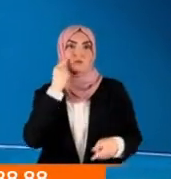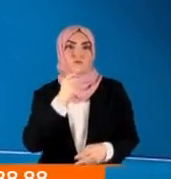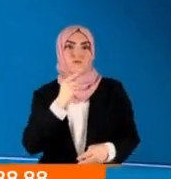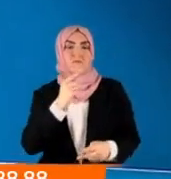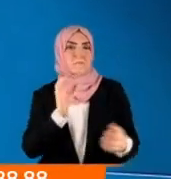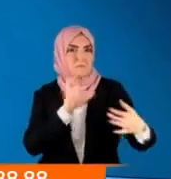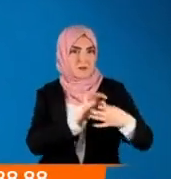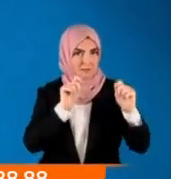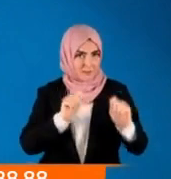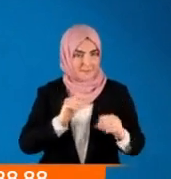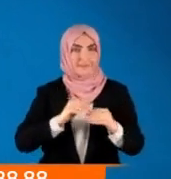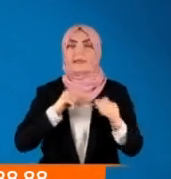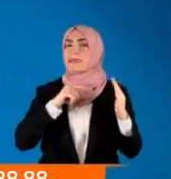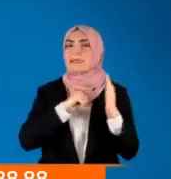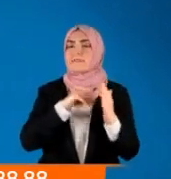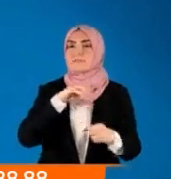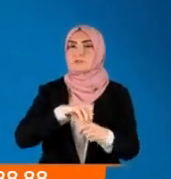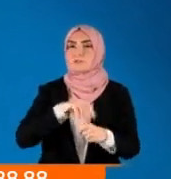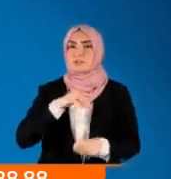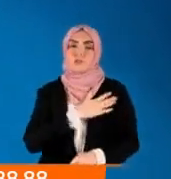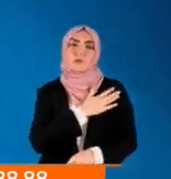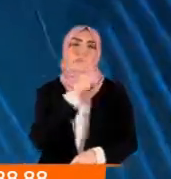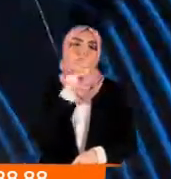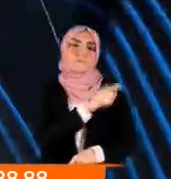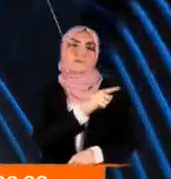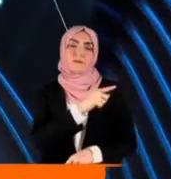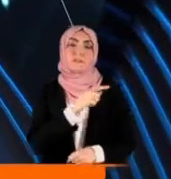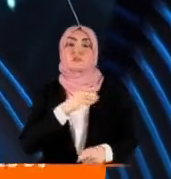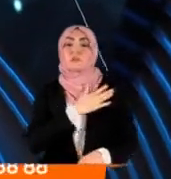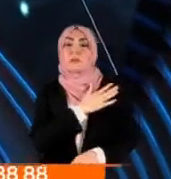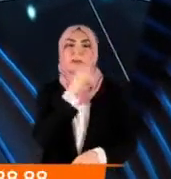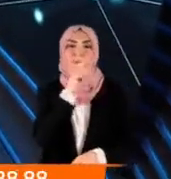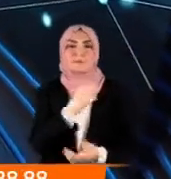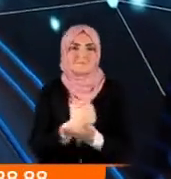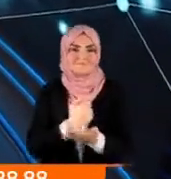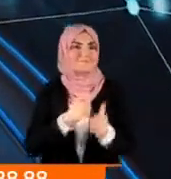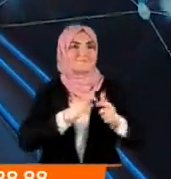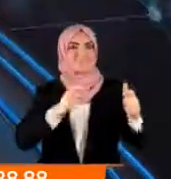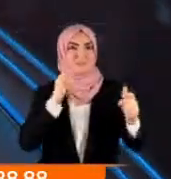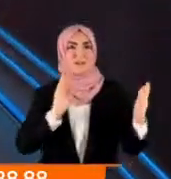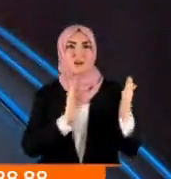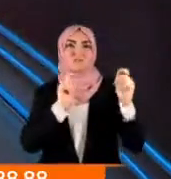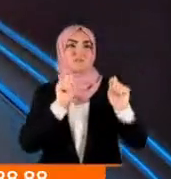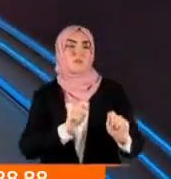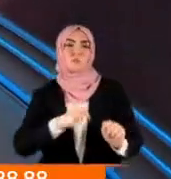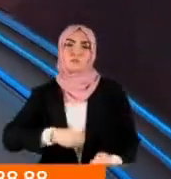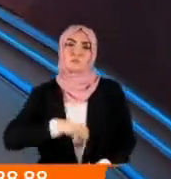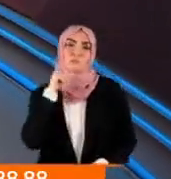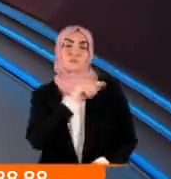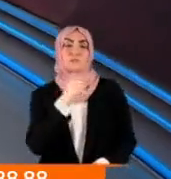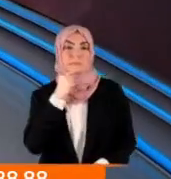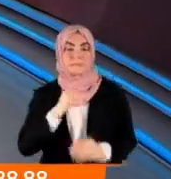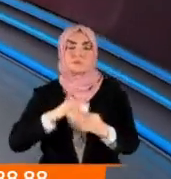bağlandı. Hedefinde de ana muhalefet vardı. CHP'yi yatırımlara karşı durmakla suçladı. Hemen ardından Eskişehir'le